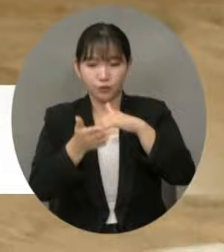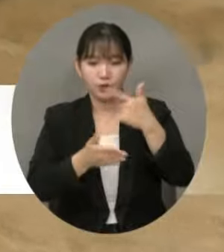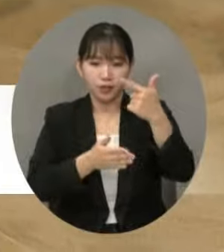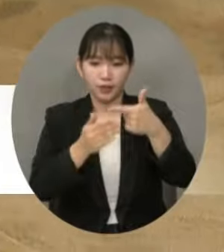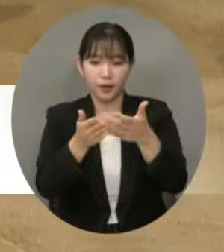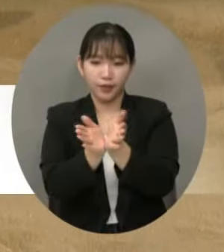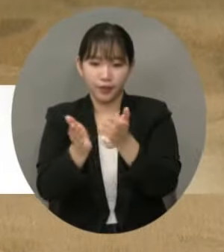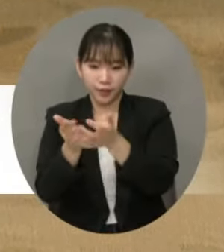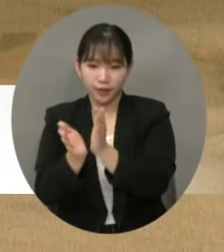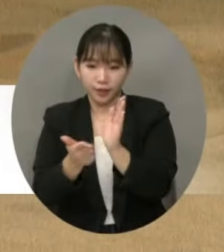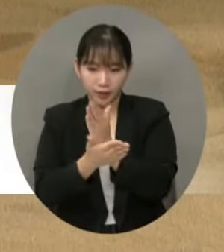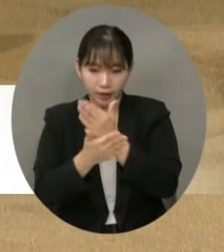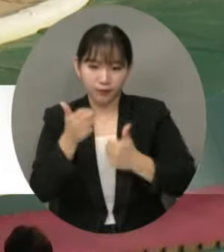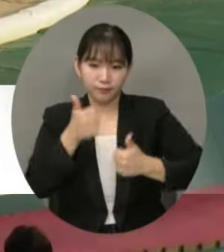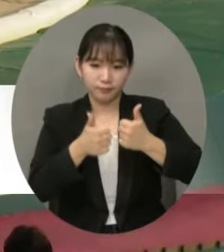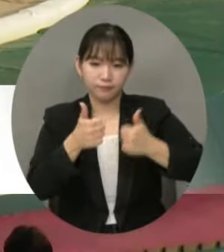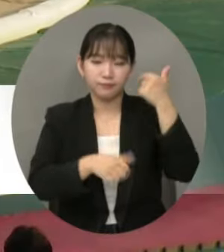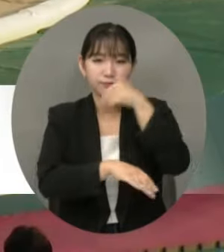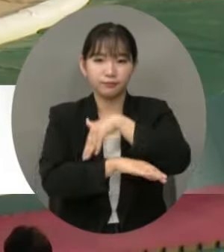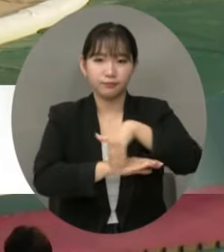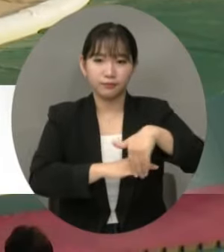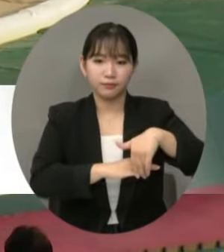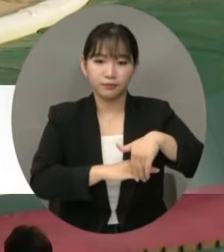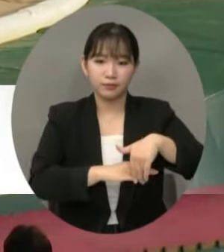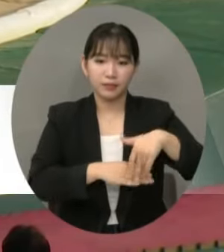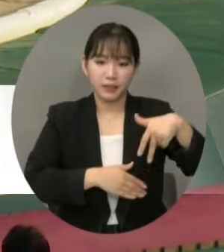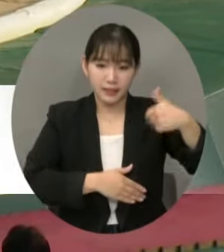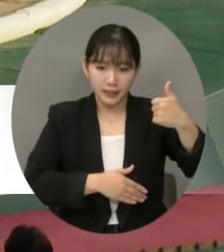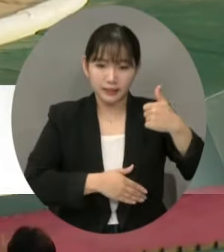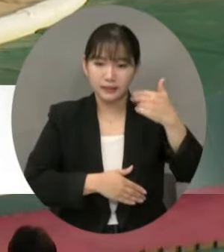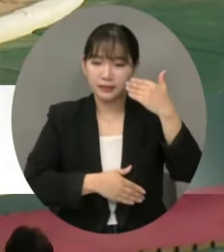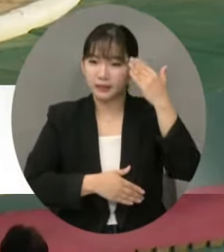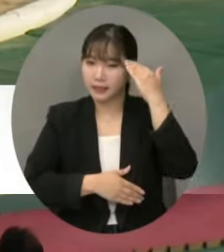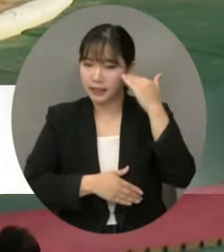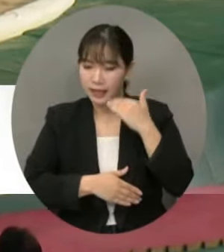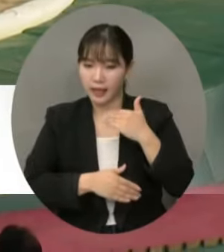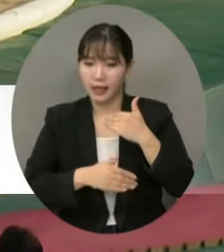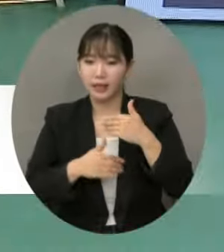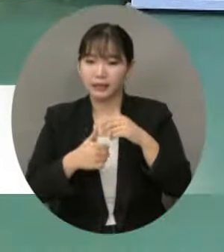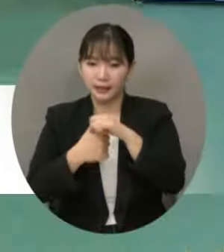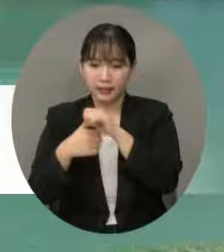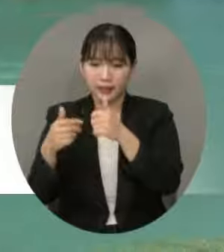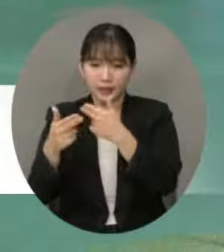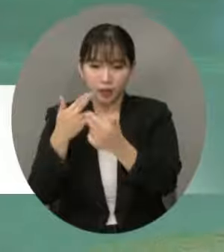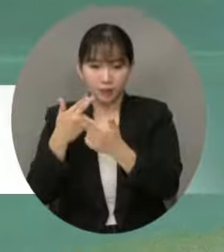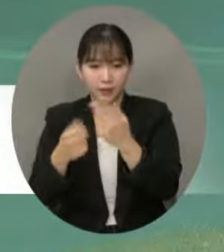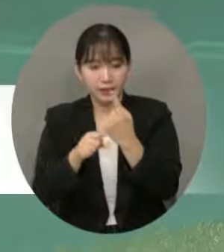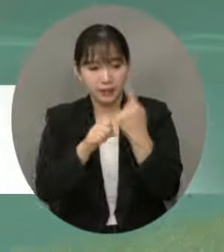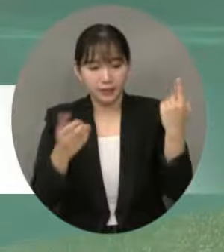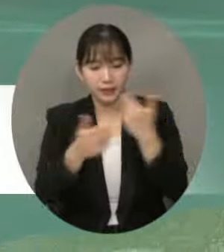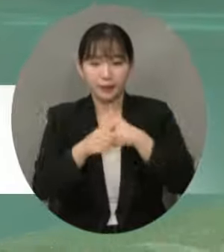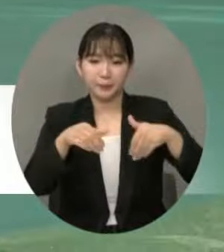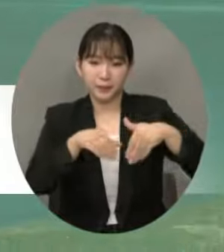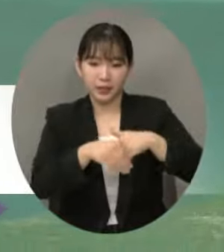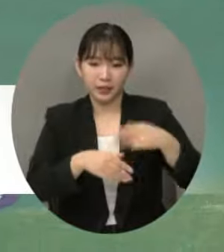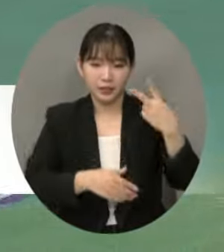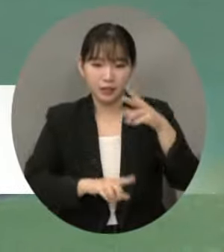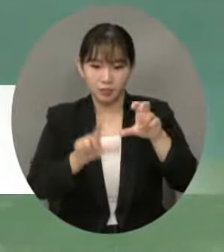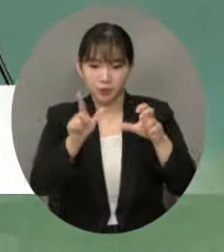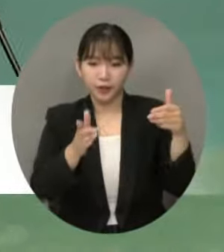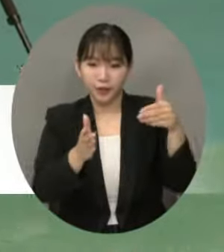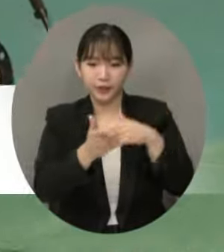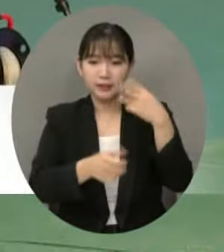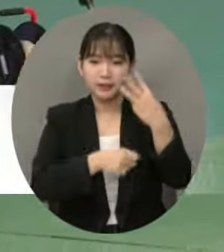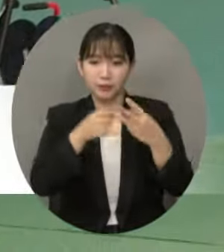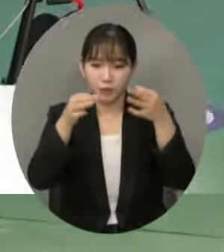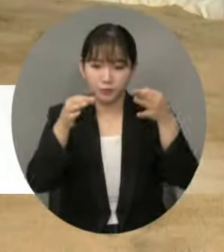나눠 경연을 펼칠 예정입니다. 장흥군과 대한씨름협회는 지난해 업무협약을 맺고 오는 2025년까지